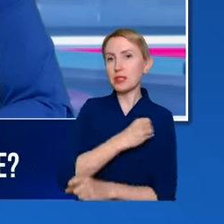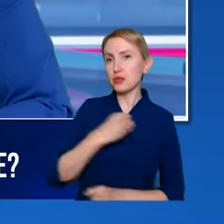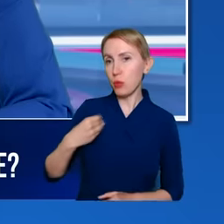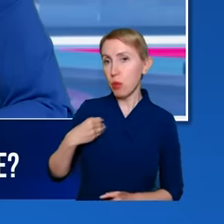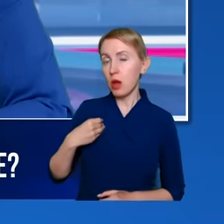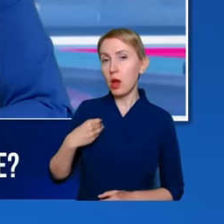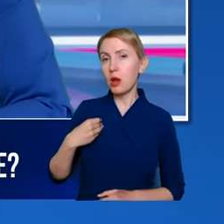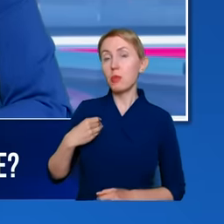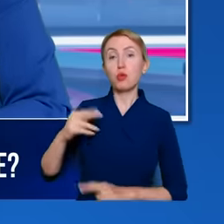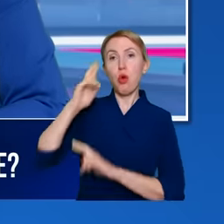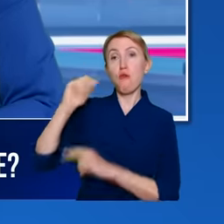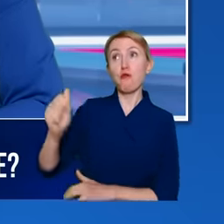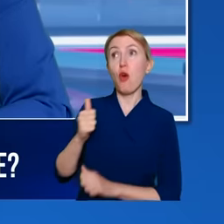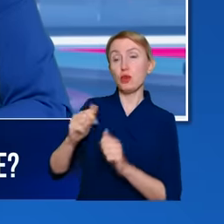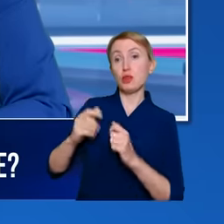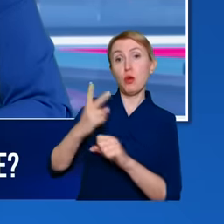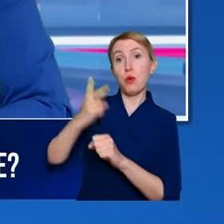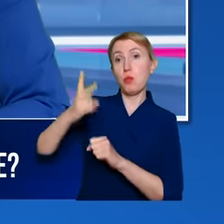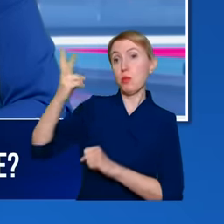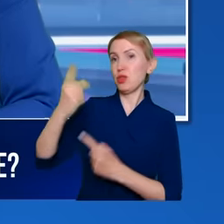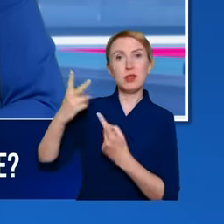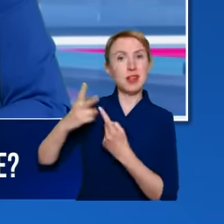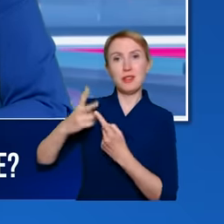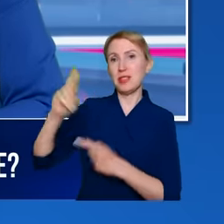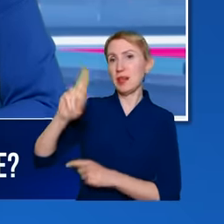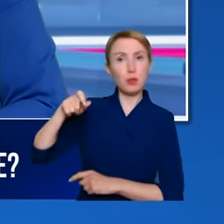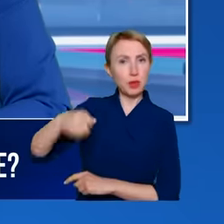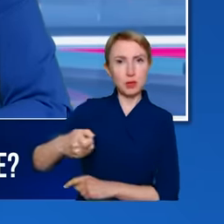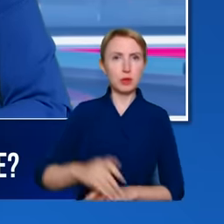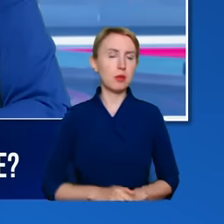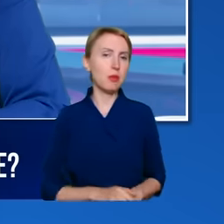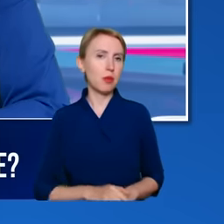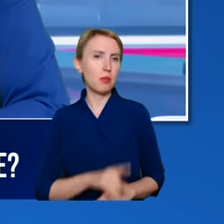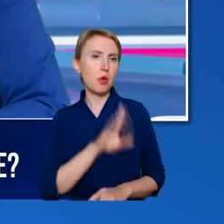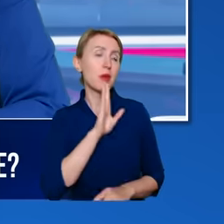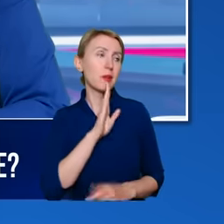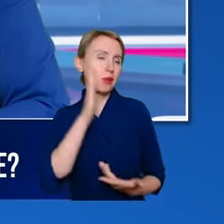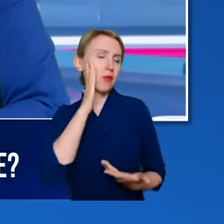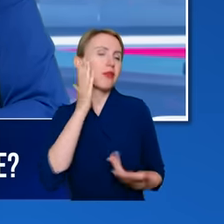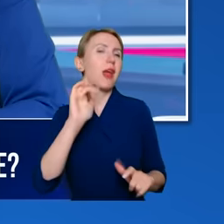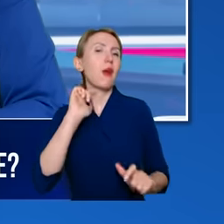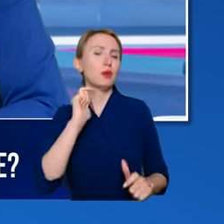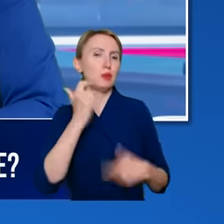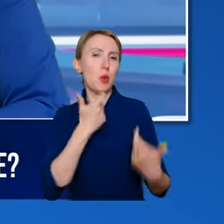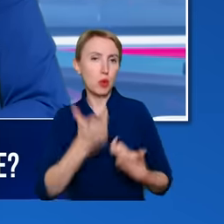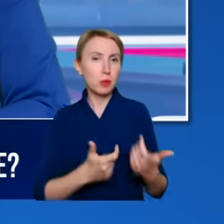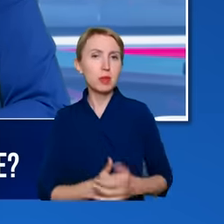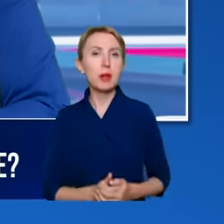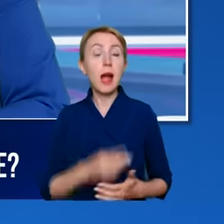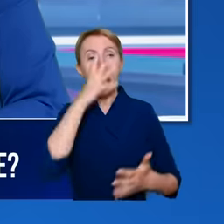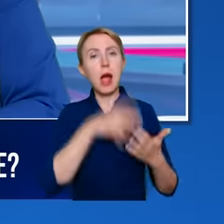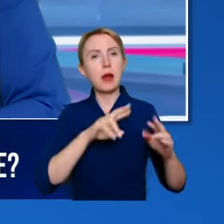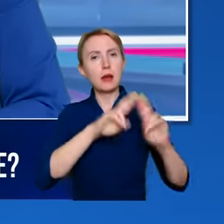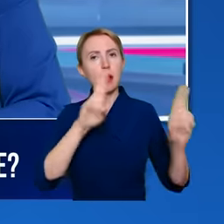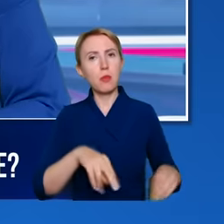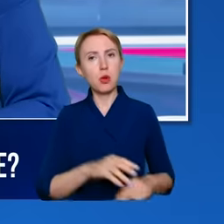stopnie wojskowe nie Telewizja Republika przyznaje. No jest chyba zasłużony skoro i zna się na tym, co robi. Natomiast jeśli chodzi o raport, to właśnie